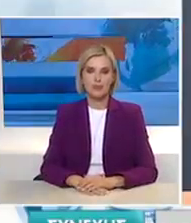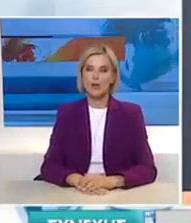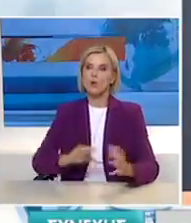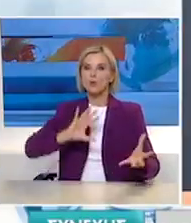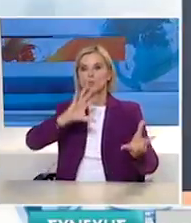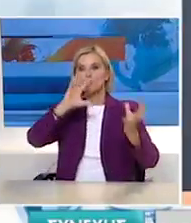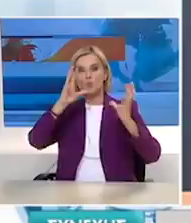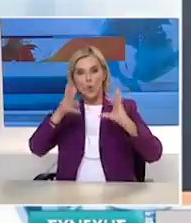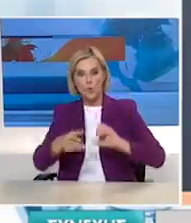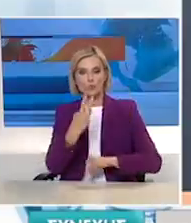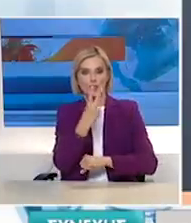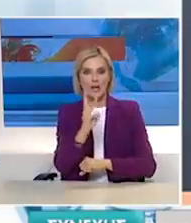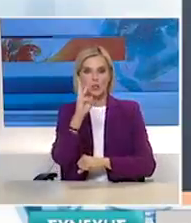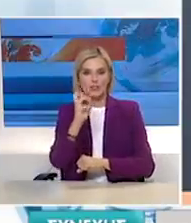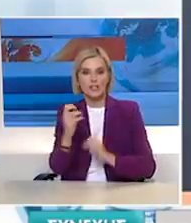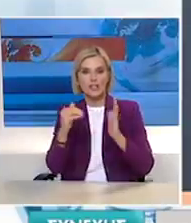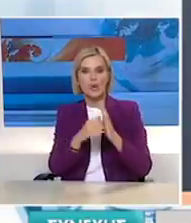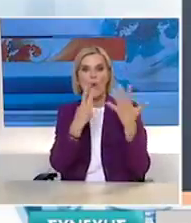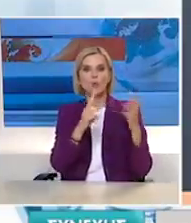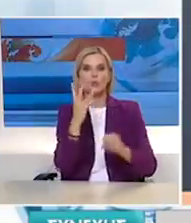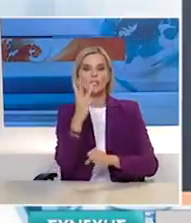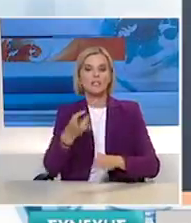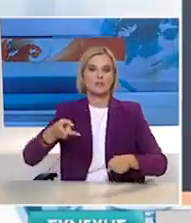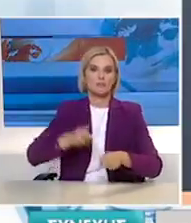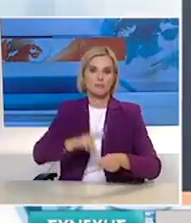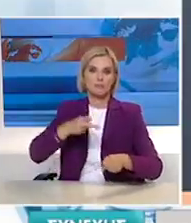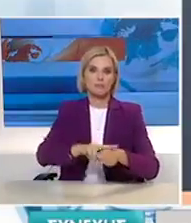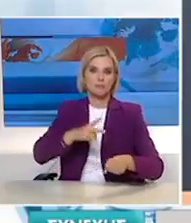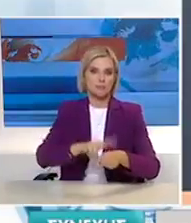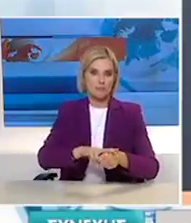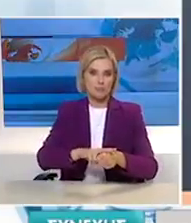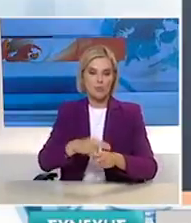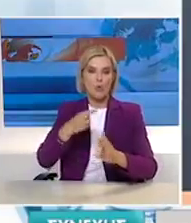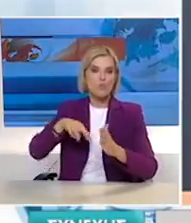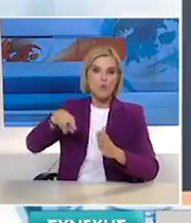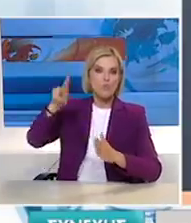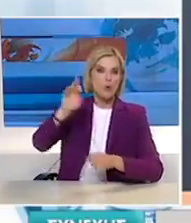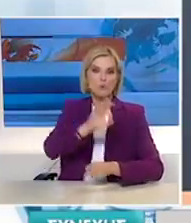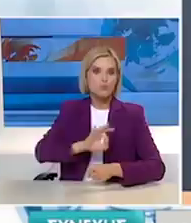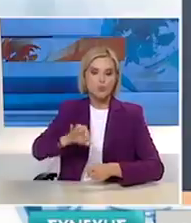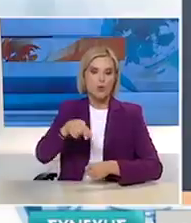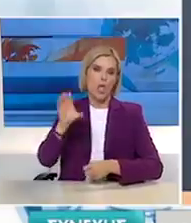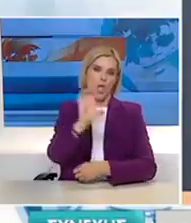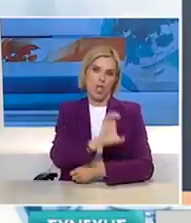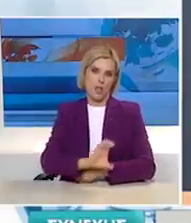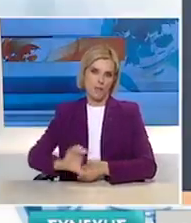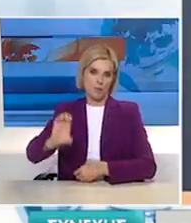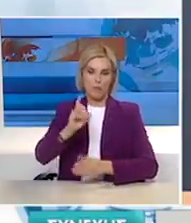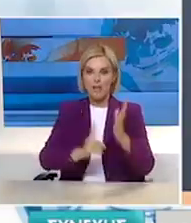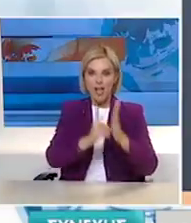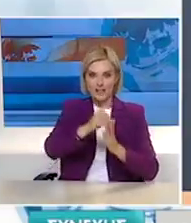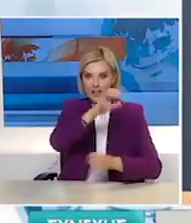Παγκοσμίως έχουν καταγραφεί 330.803 θάνατοι. Περισσότεροι από τους μισούς αφορούν την Ευρωπαϊκή Ήπειρο. 11